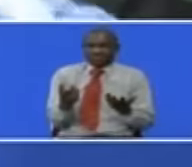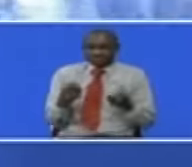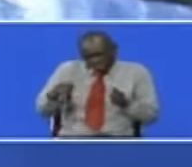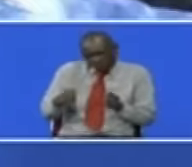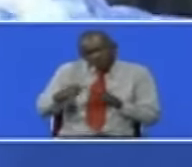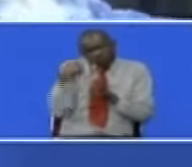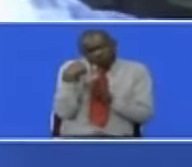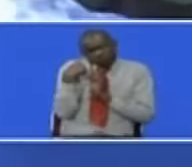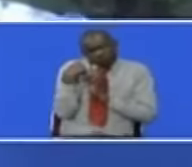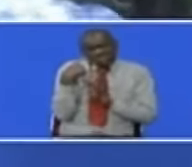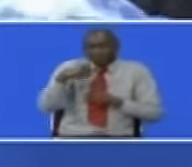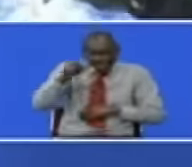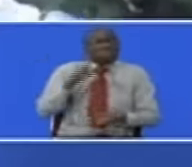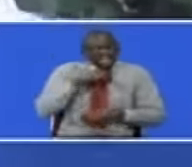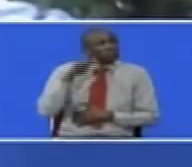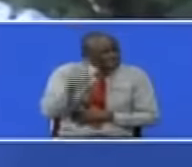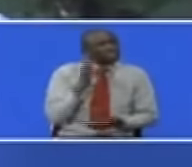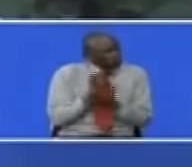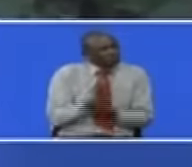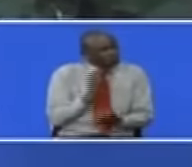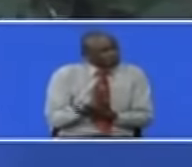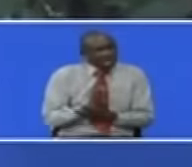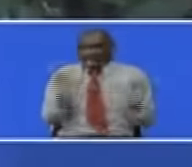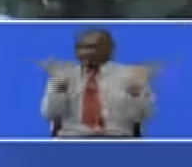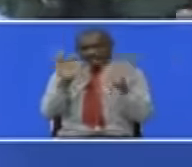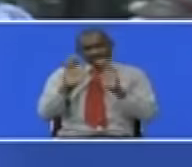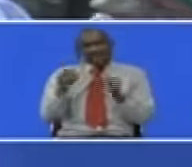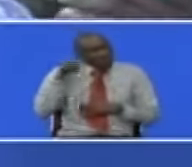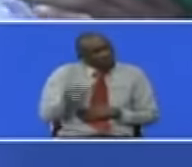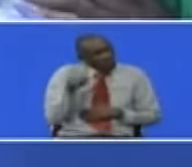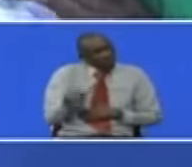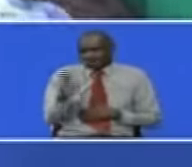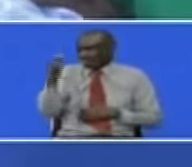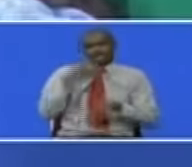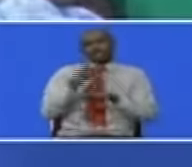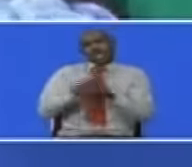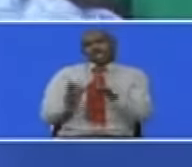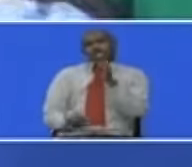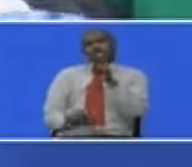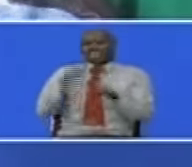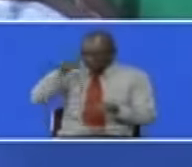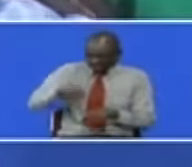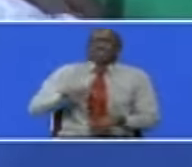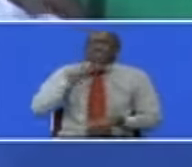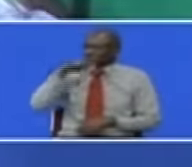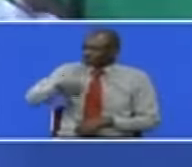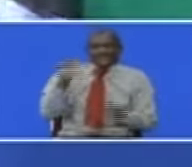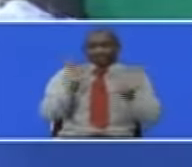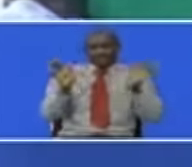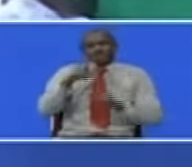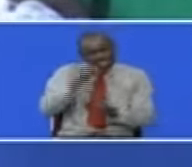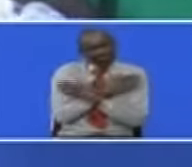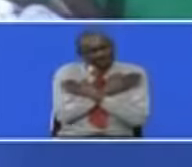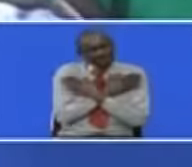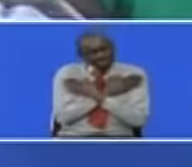mzee. Nikamuliza, "Amekufa leo?" "Ati ndiye." "Neno mode." Nikamwambia, "Huyu si wa leo. Huyu si wa leo. Wewe ni rafiki